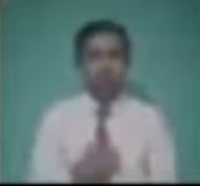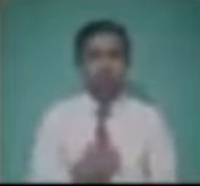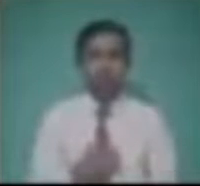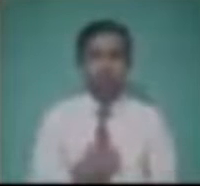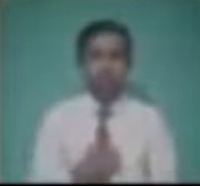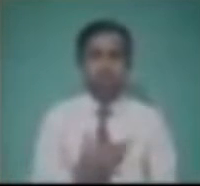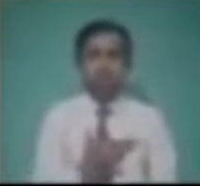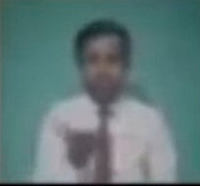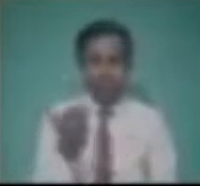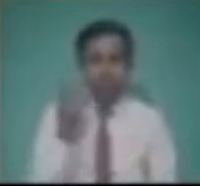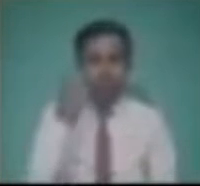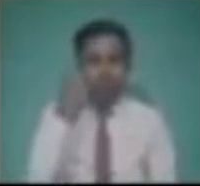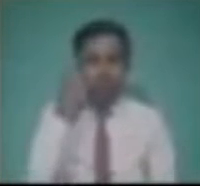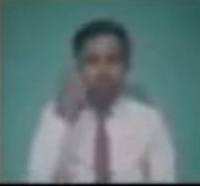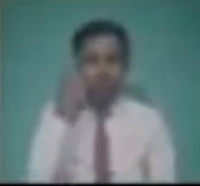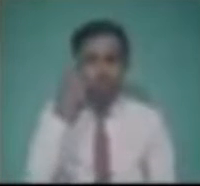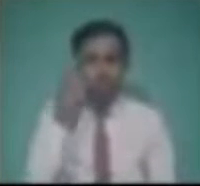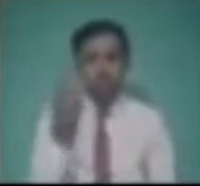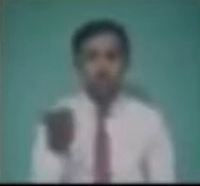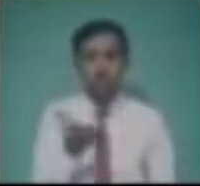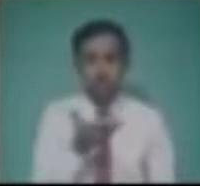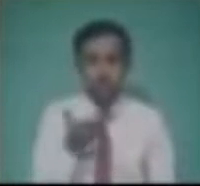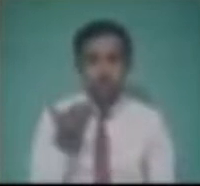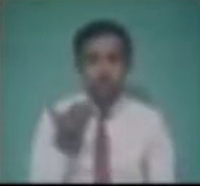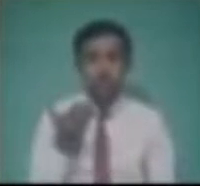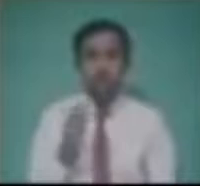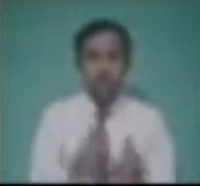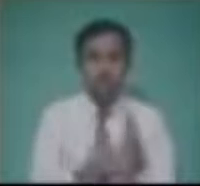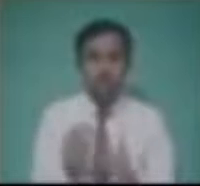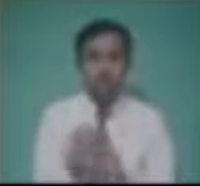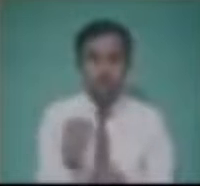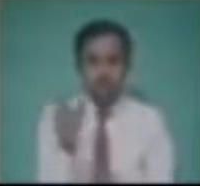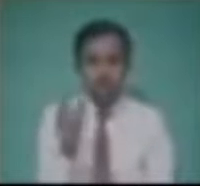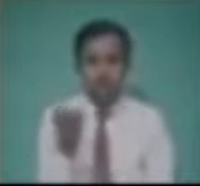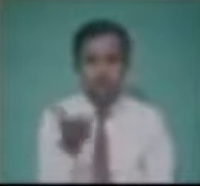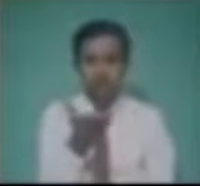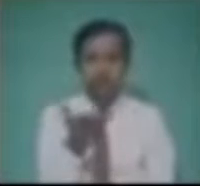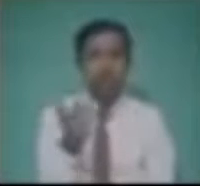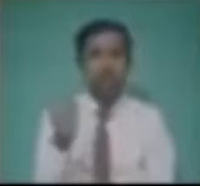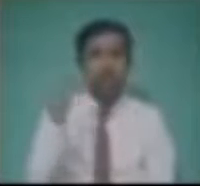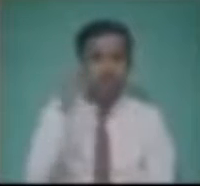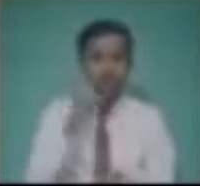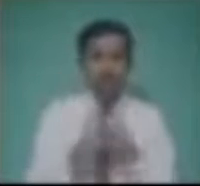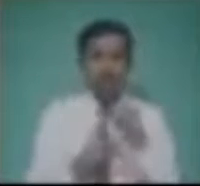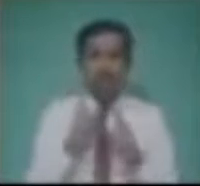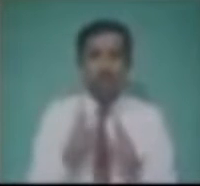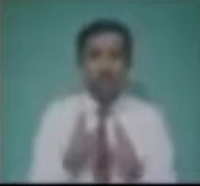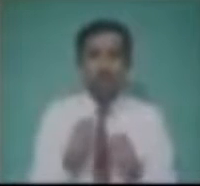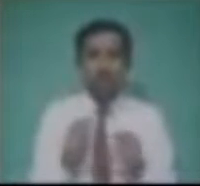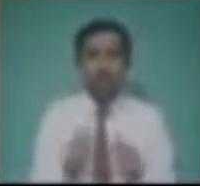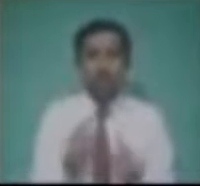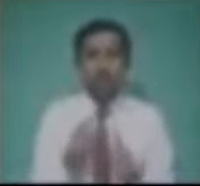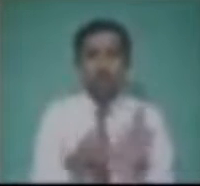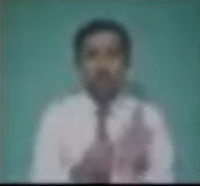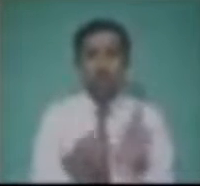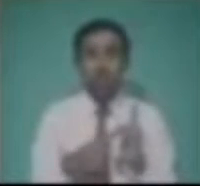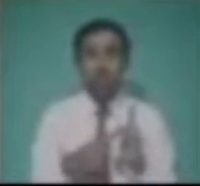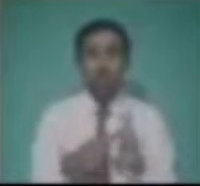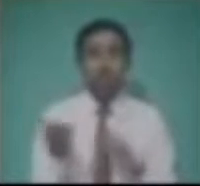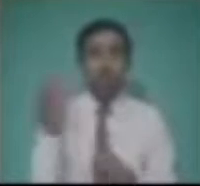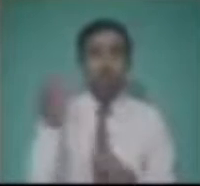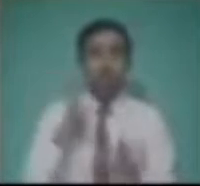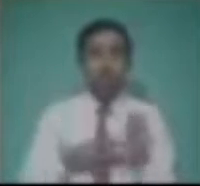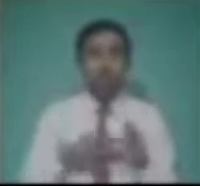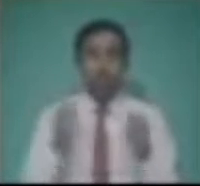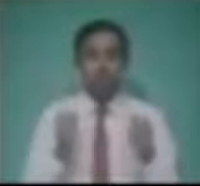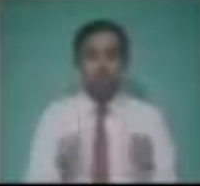ඉතා මුන්නාසලා දන්නවා. තමුන්නාසලා ජනතා නියෝජිතයෝ කලින් කතා කරා මෙතන වාඩි වෙලා ඉතුරු මහාචාර්යතුමා පිටිපස්සේ මෙලින්දන්